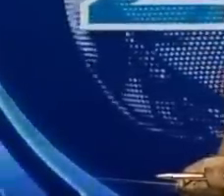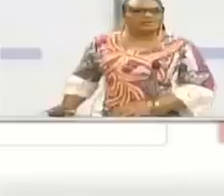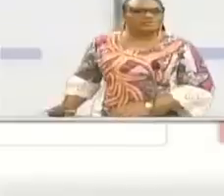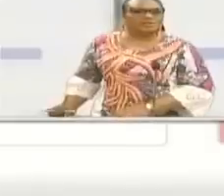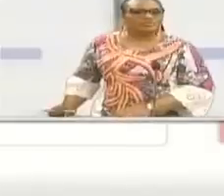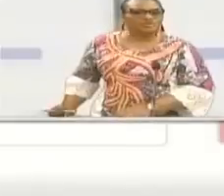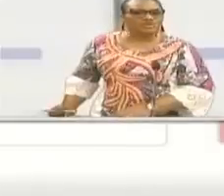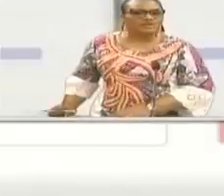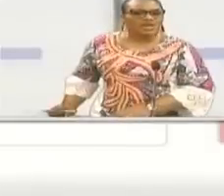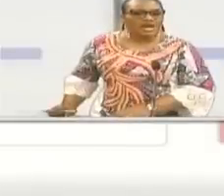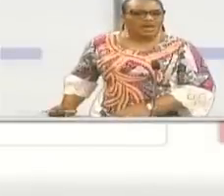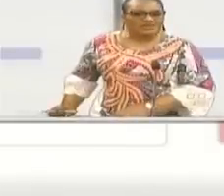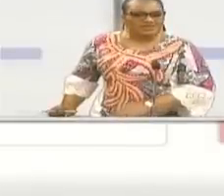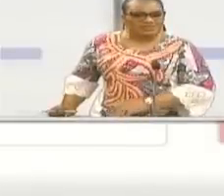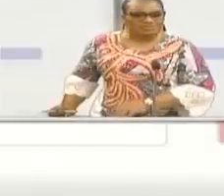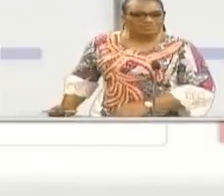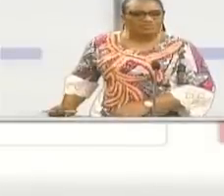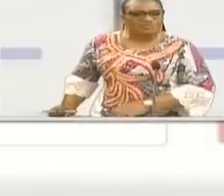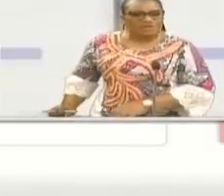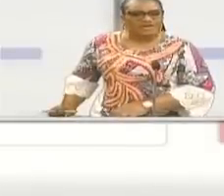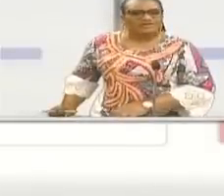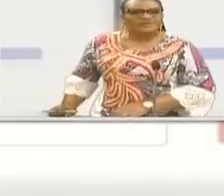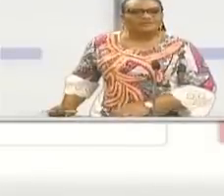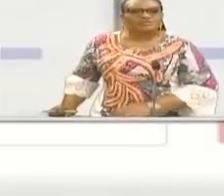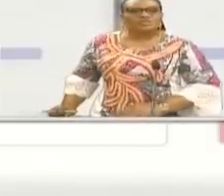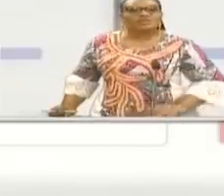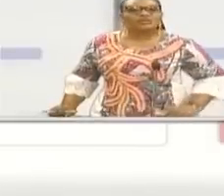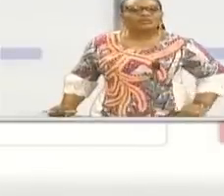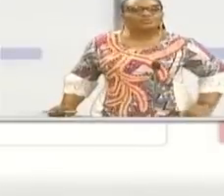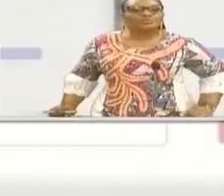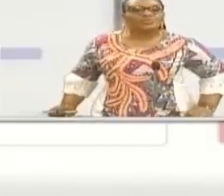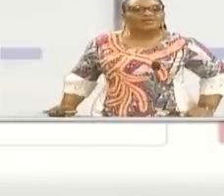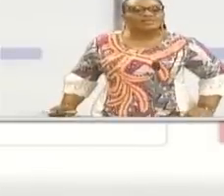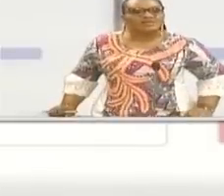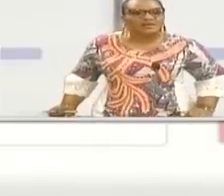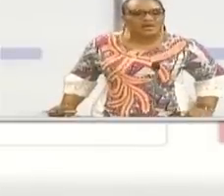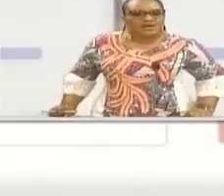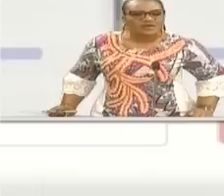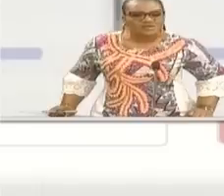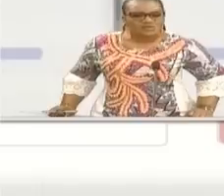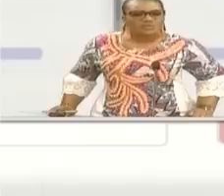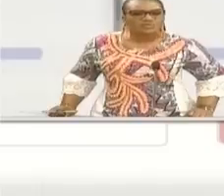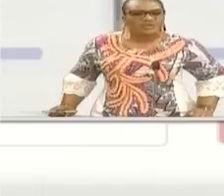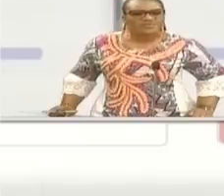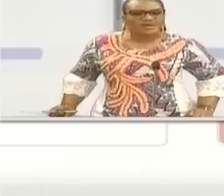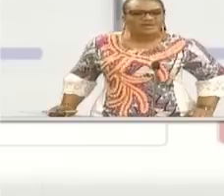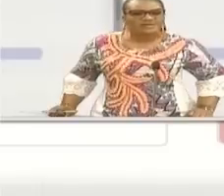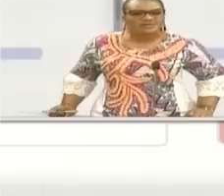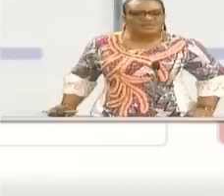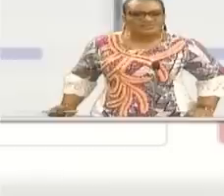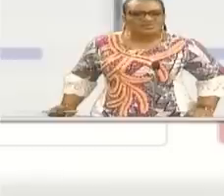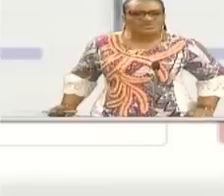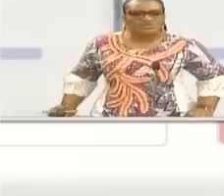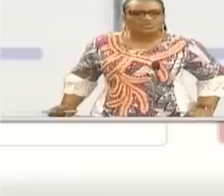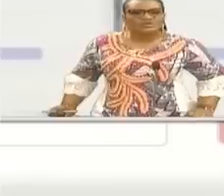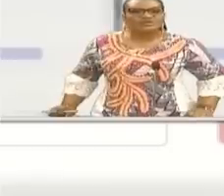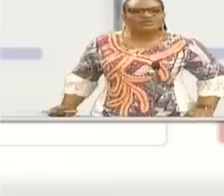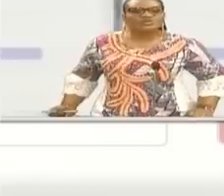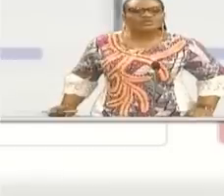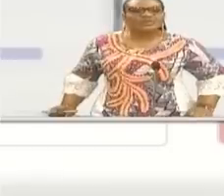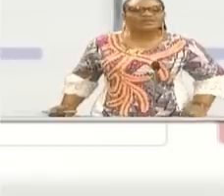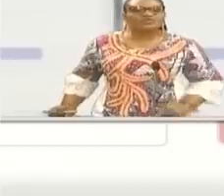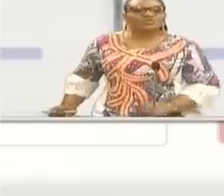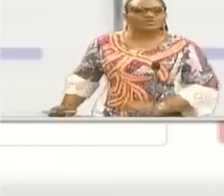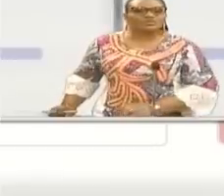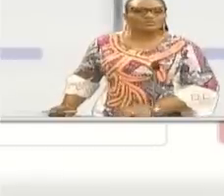l'aéroport international de Ndjili avec des boules de cocaïne ingurgitées depuis le Brésil. Ils sont entre les mains des services de sécurité qui